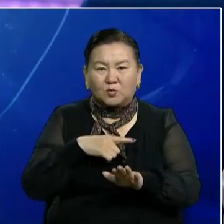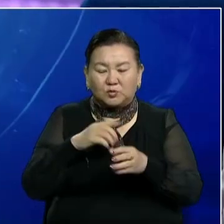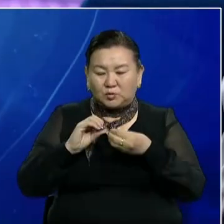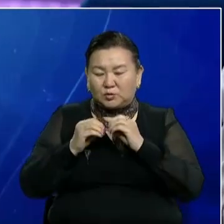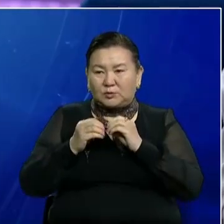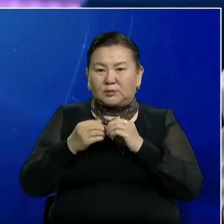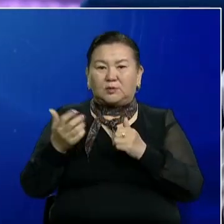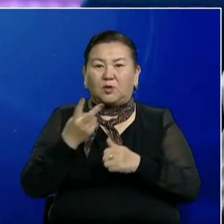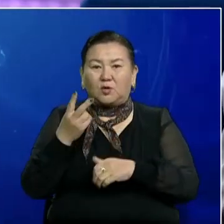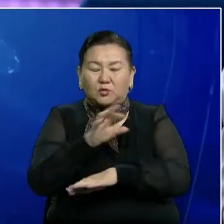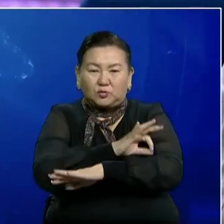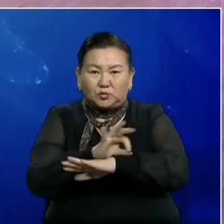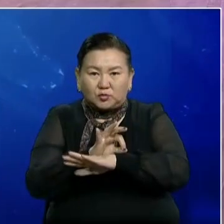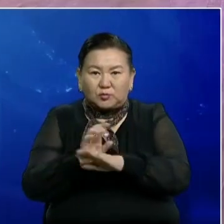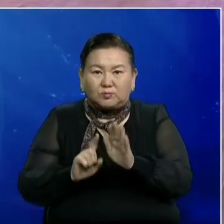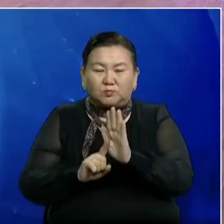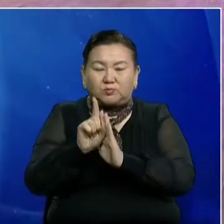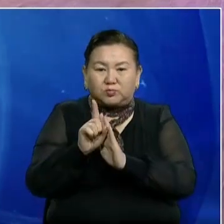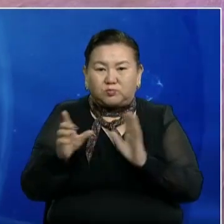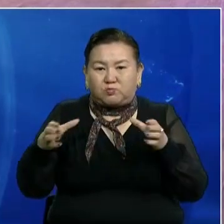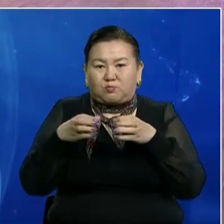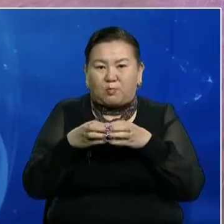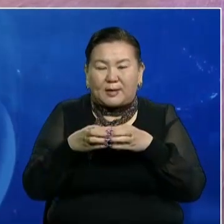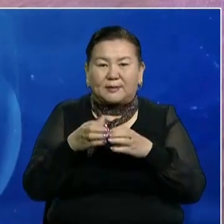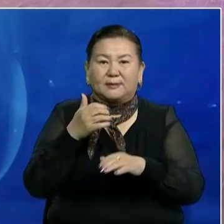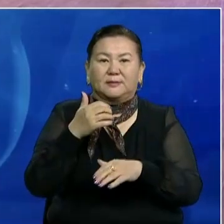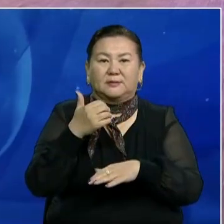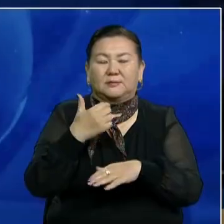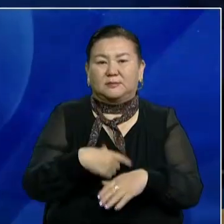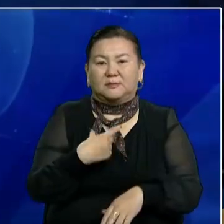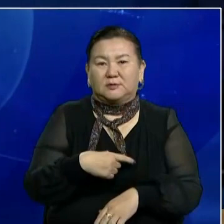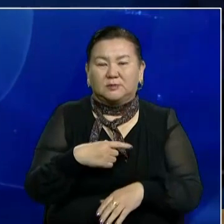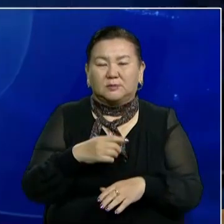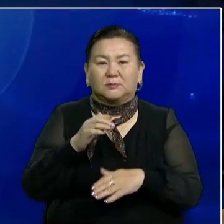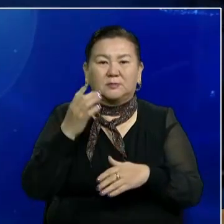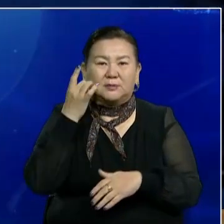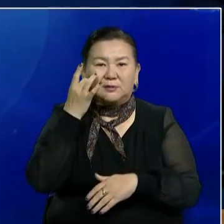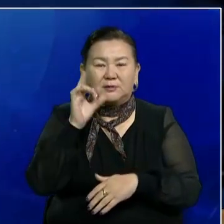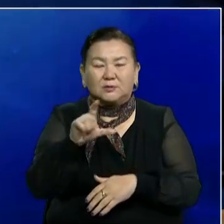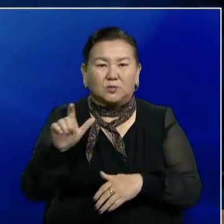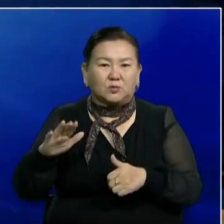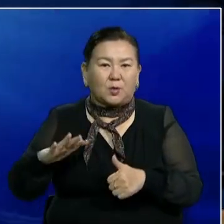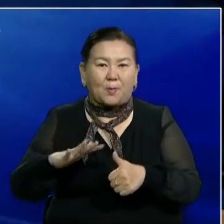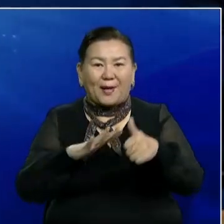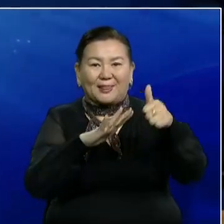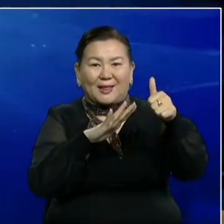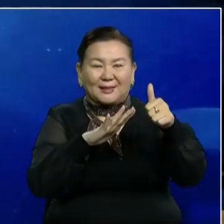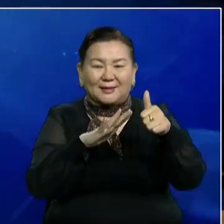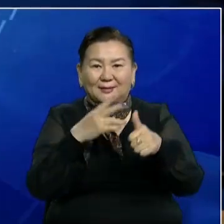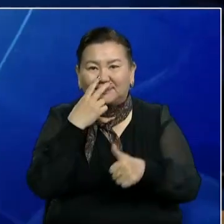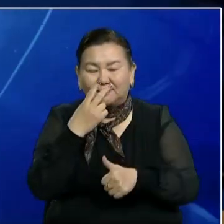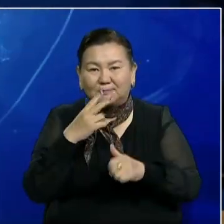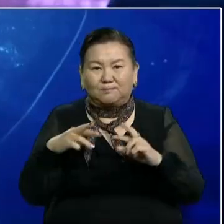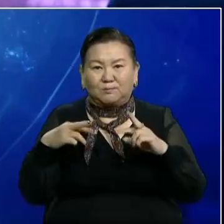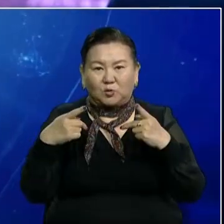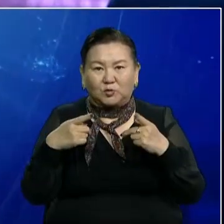тийм. Тэгэхээр та энэ төслийг эхлүүлэнгүүт багийн гишүүдээс ахуулаад ийм хүүгүүдийн одоо шинэ энэ манлайлт тал дээр нэгж харах одоо өнцөг хүртэл